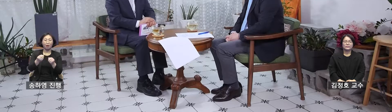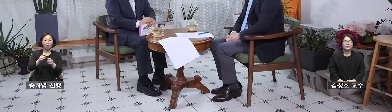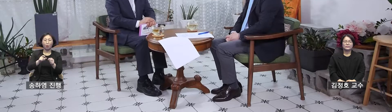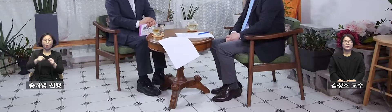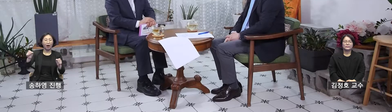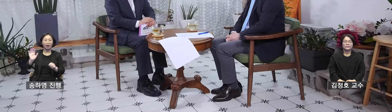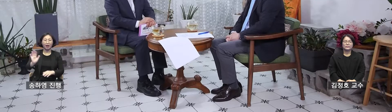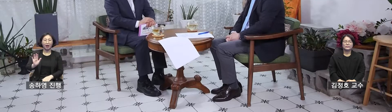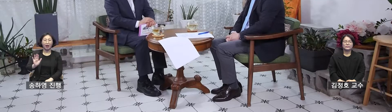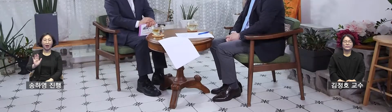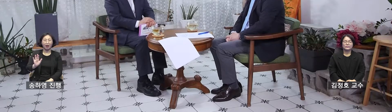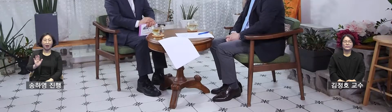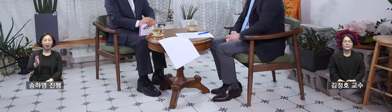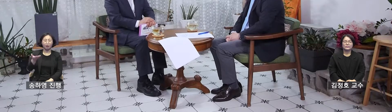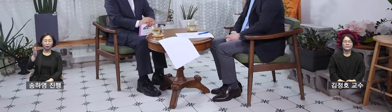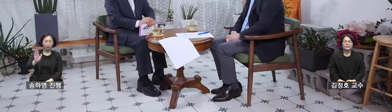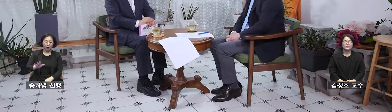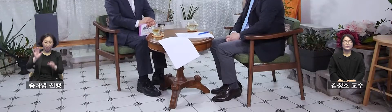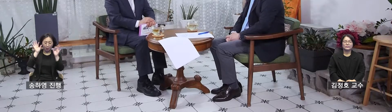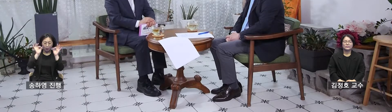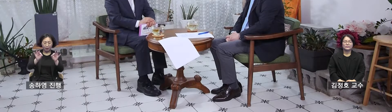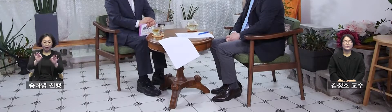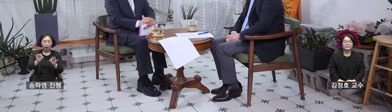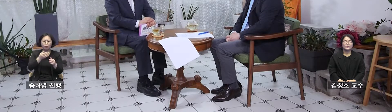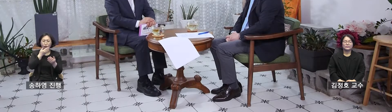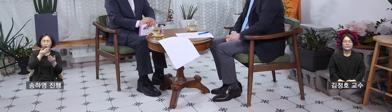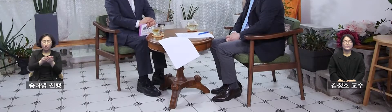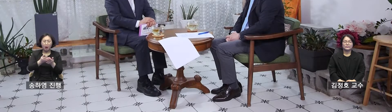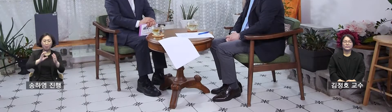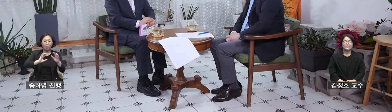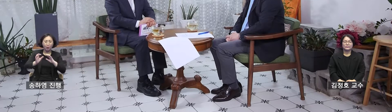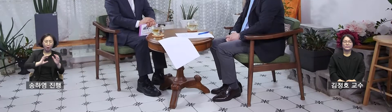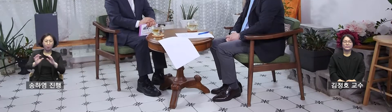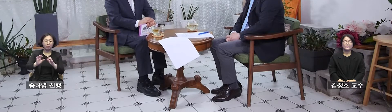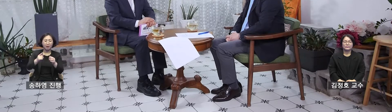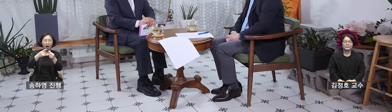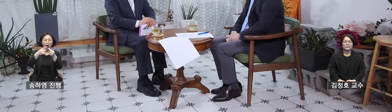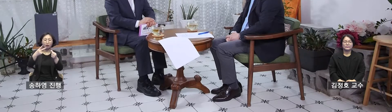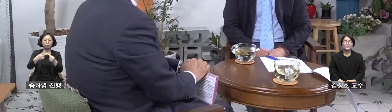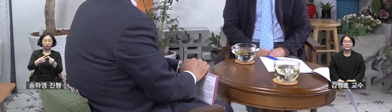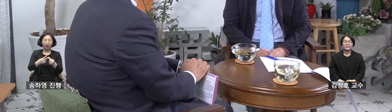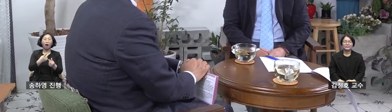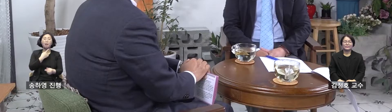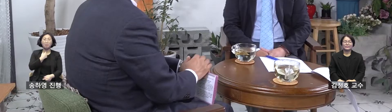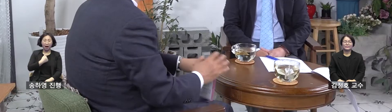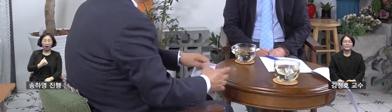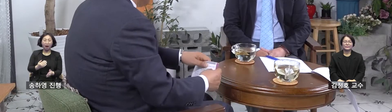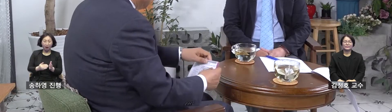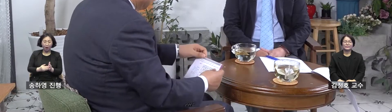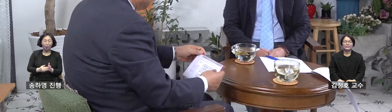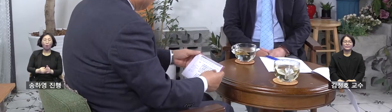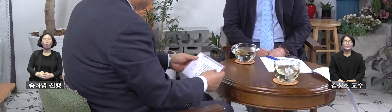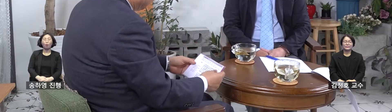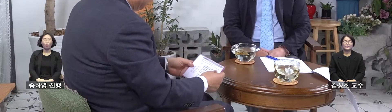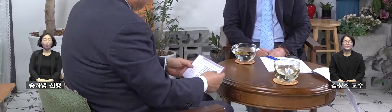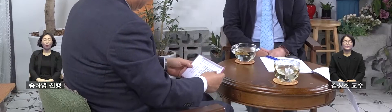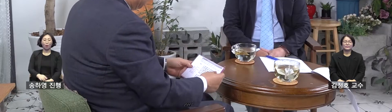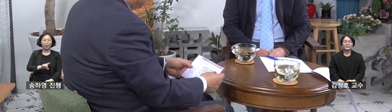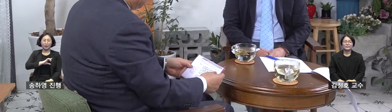보니까 네. 아주 중요한 포럼 두 개를 벌써 소화하셨더라고요. 네. 아 그러니까 뭐더라